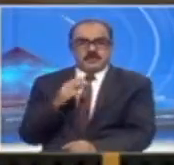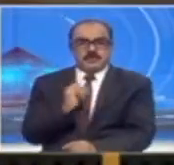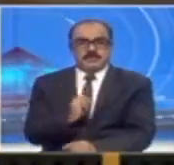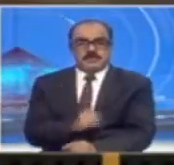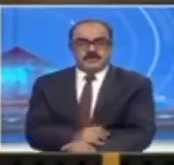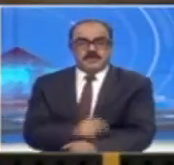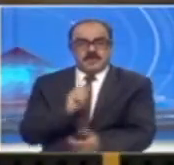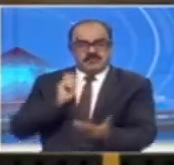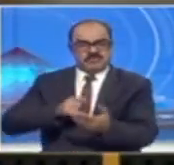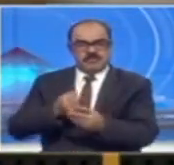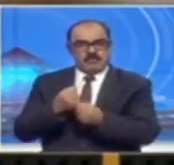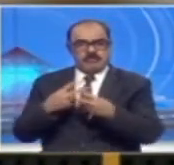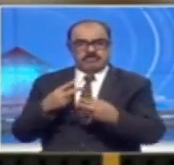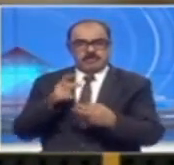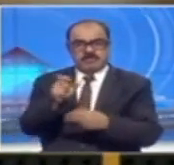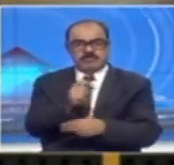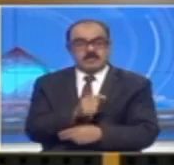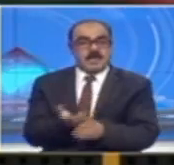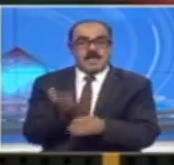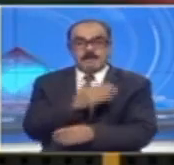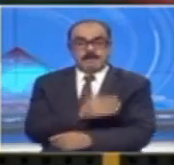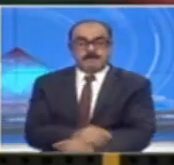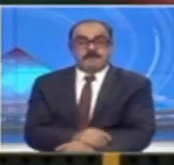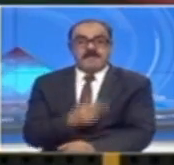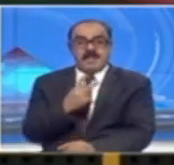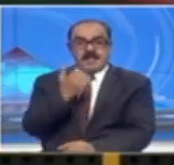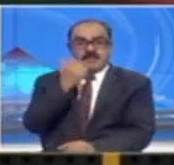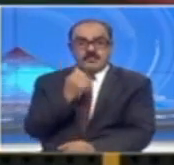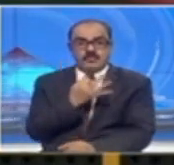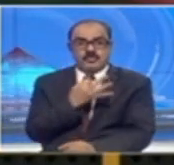578,352 حكما قضائيا، من بينهم